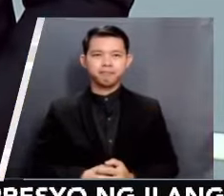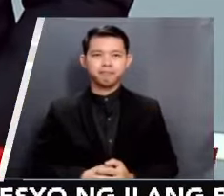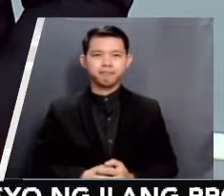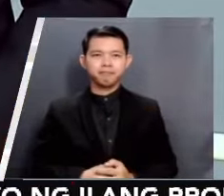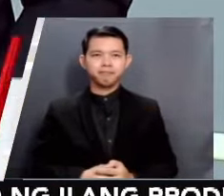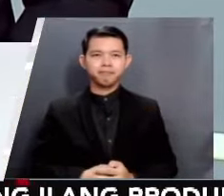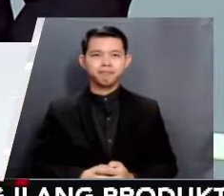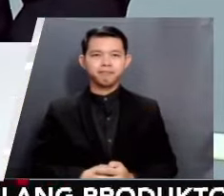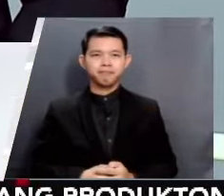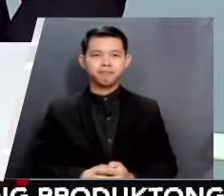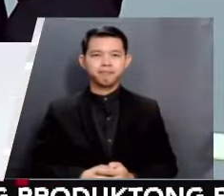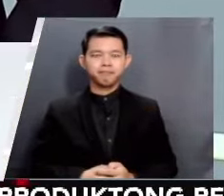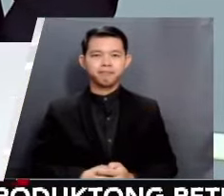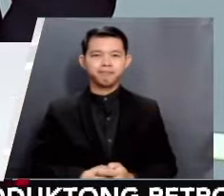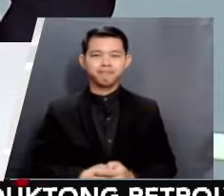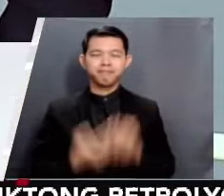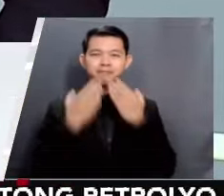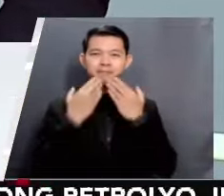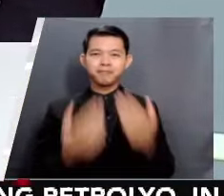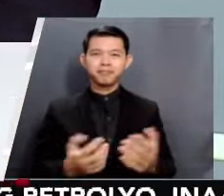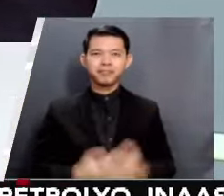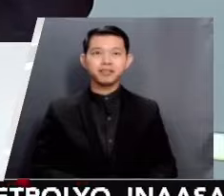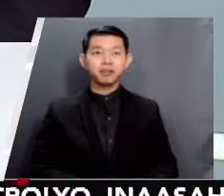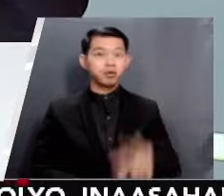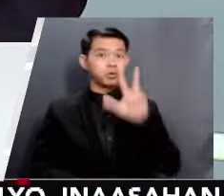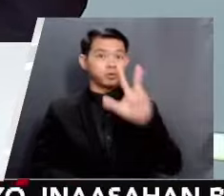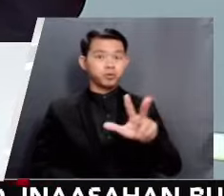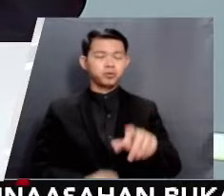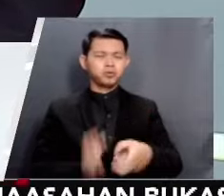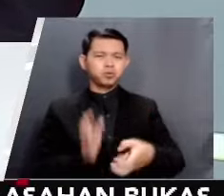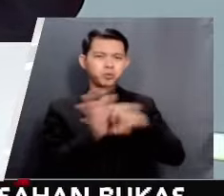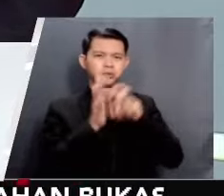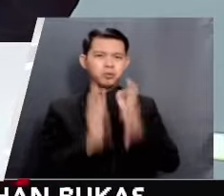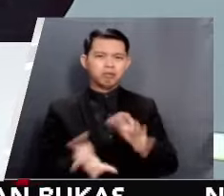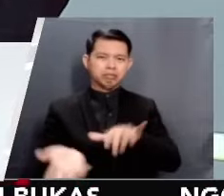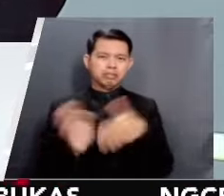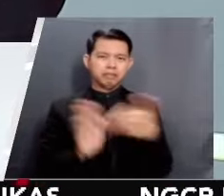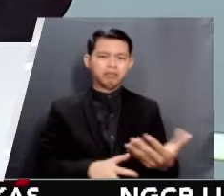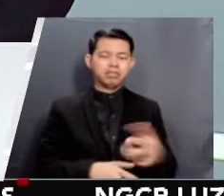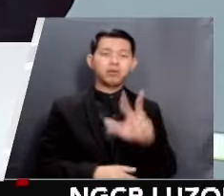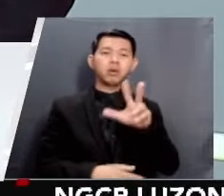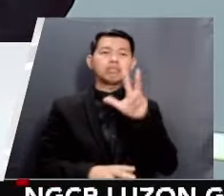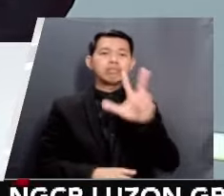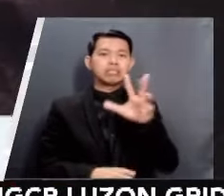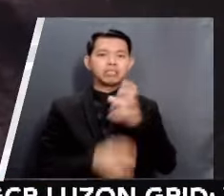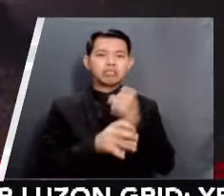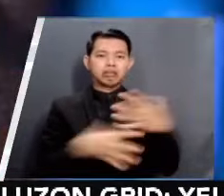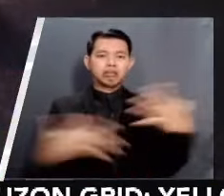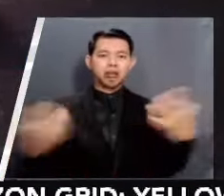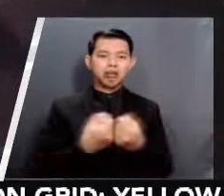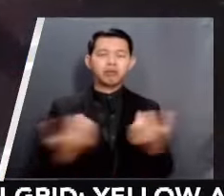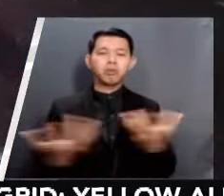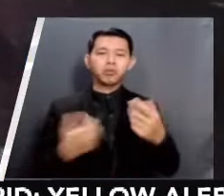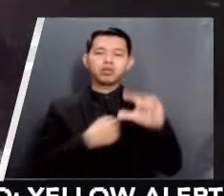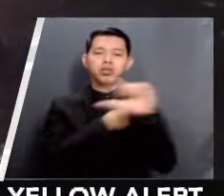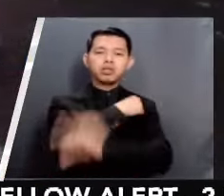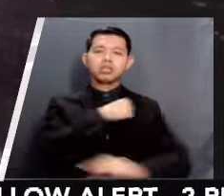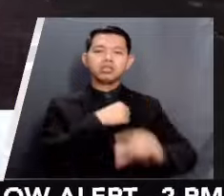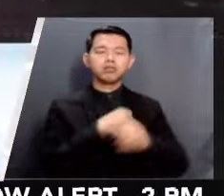Salamat, Connie. 3 pasahero ang nasawi sa karambola ng 3 sasakyan sa Chaong, Quezon. Batay sa imbestigasyon, binabaybay